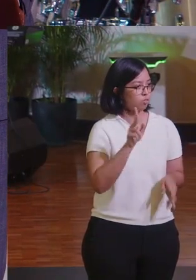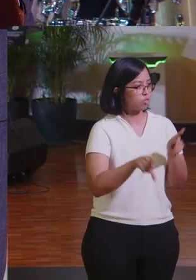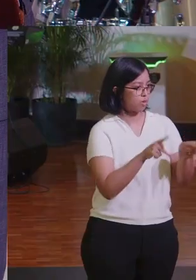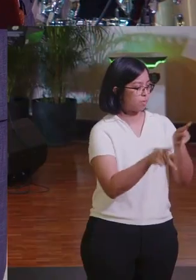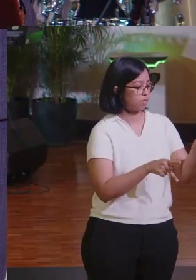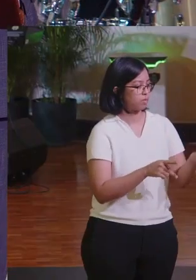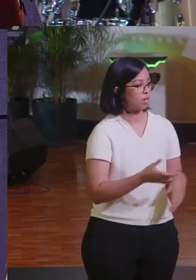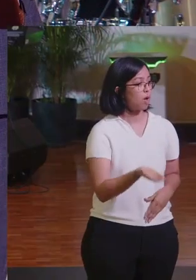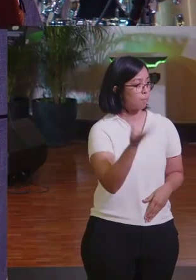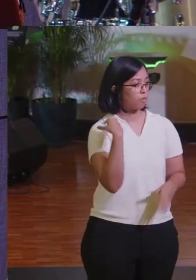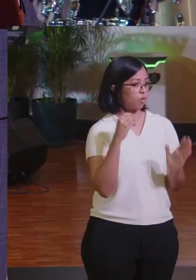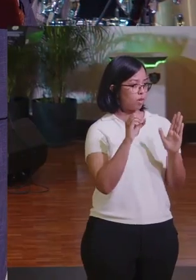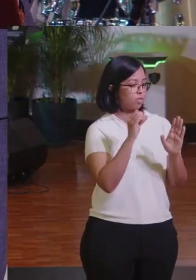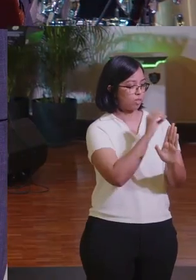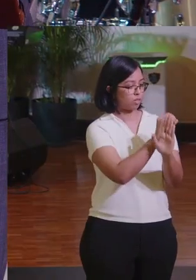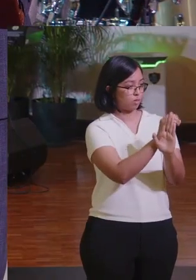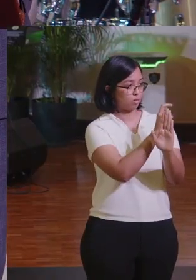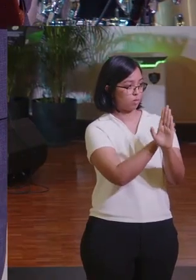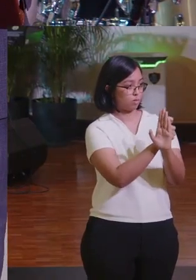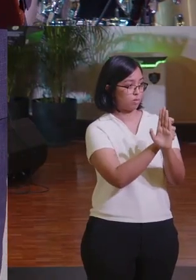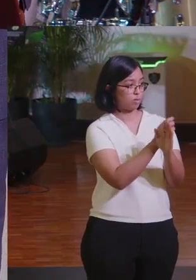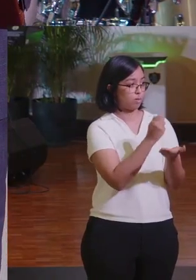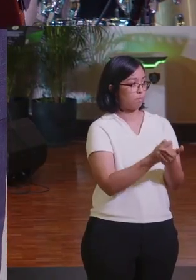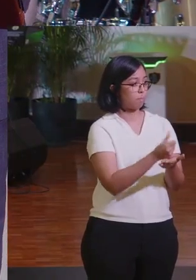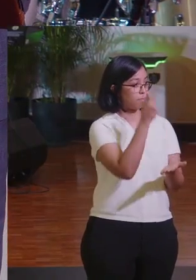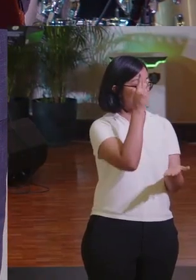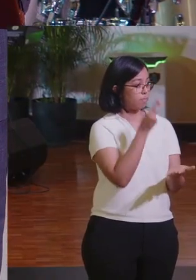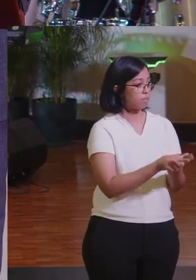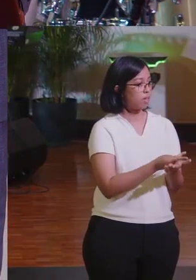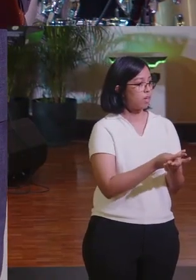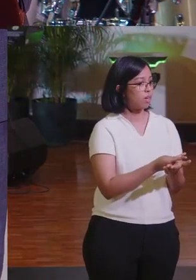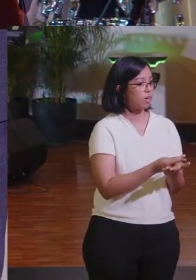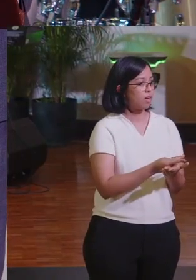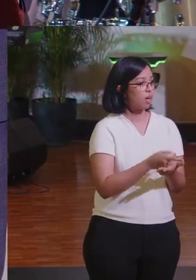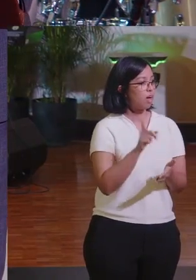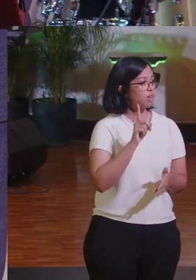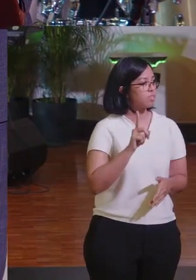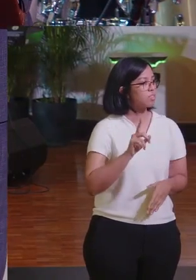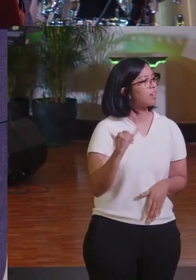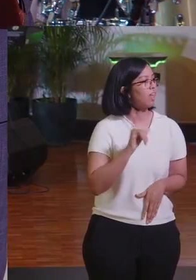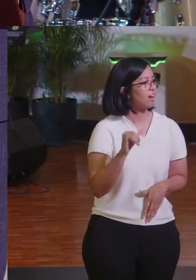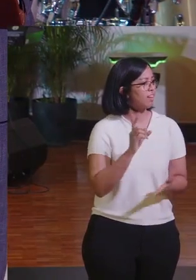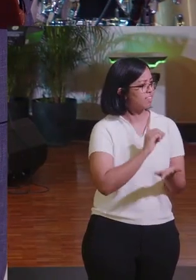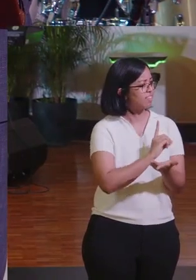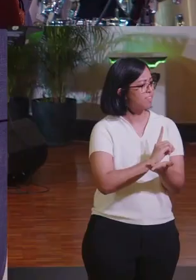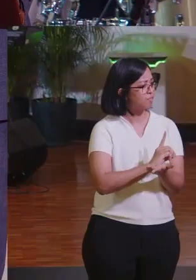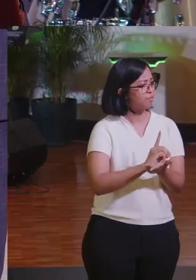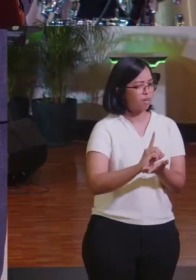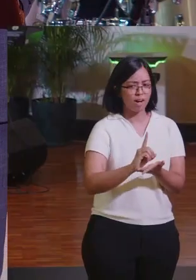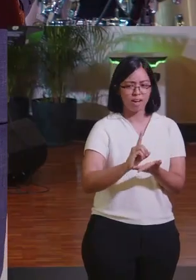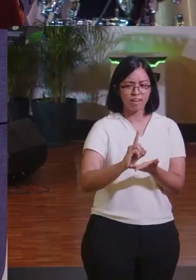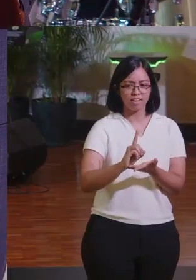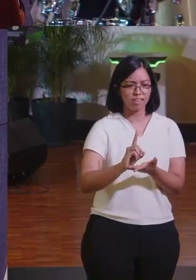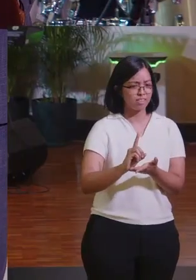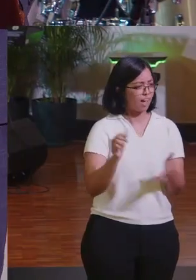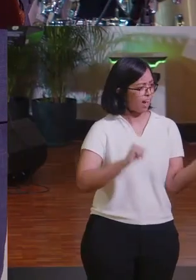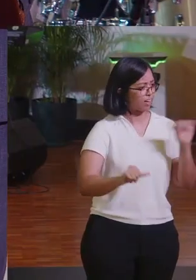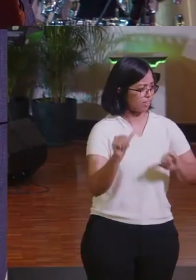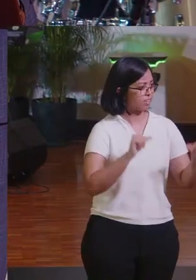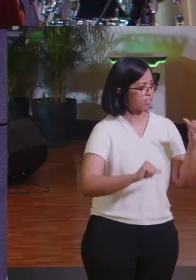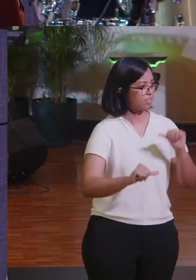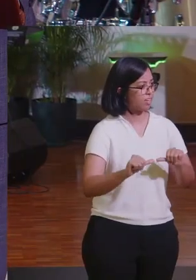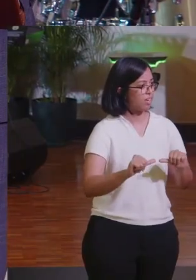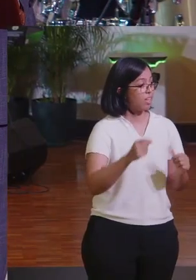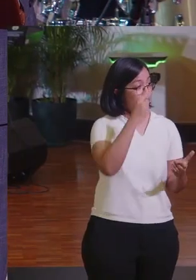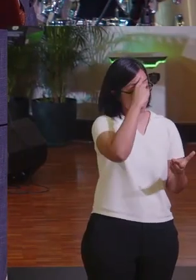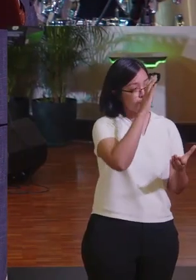yung palabunatan ay kinoconsider po yan na parang divine exercise. Diyos po ang may hawak